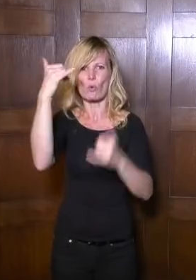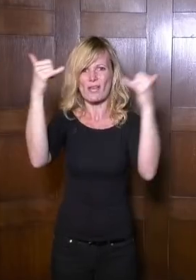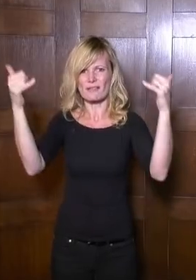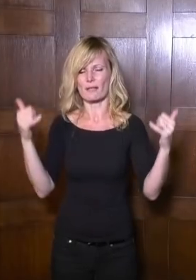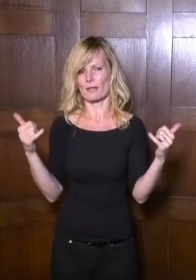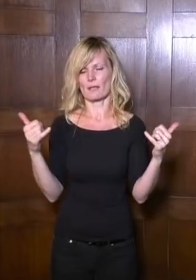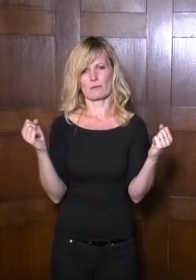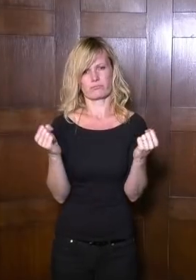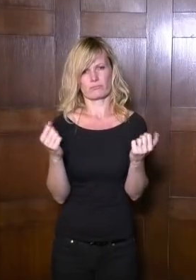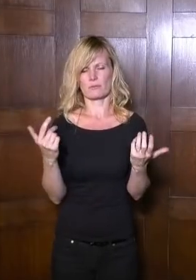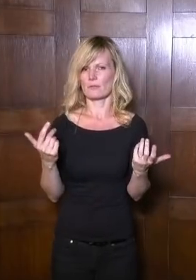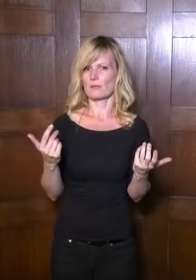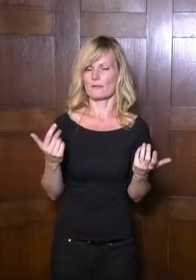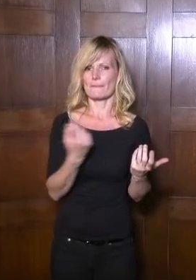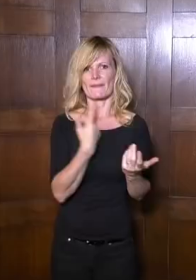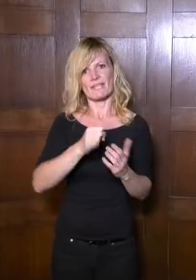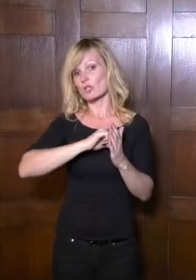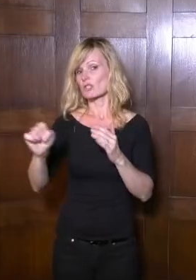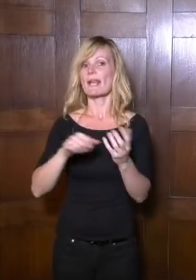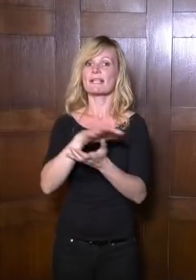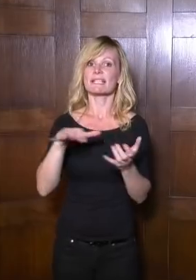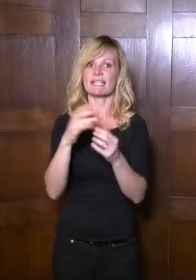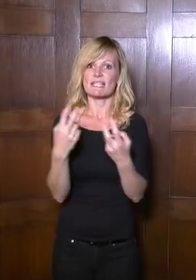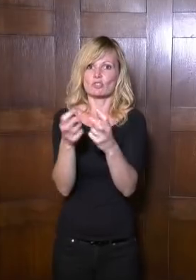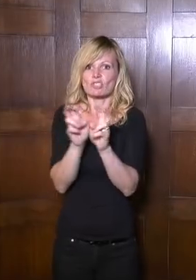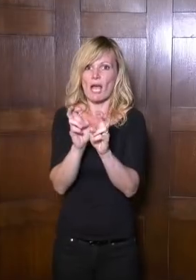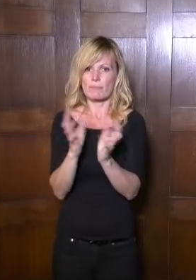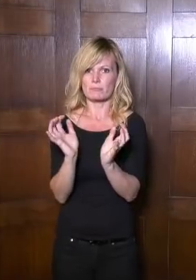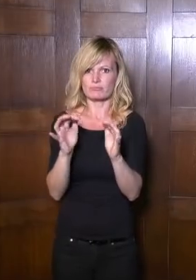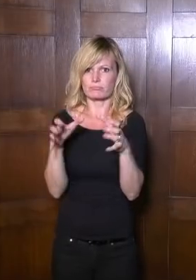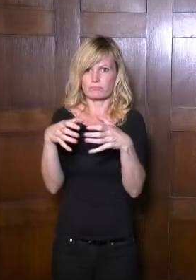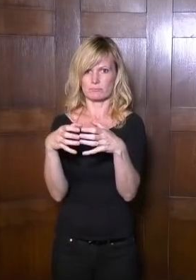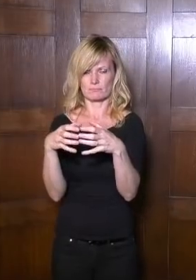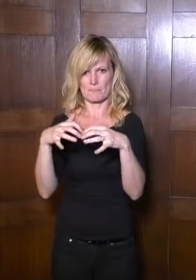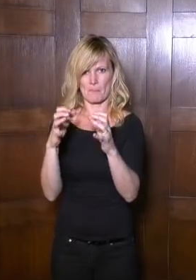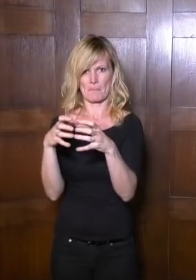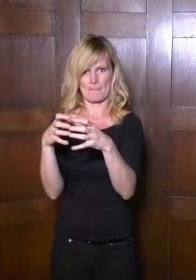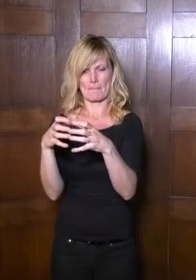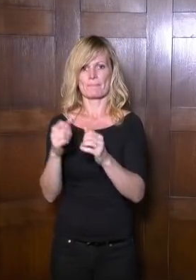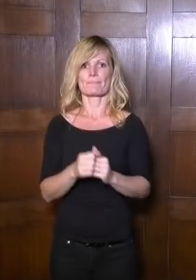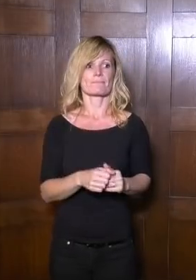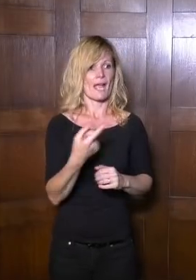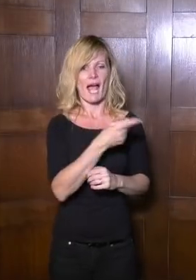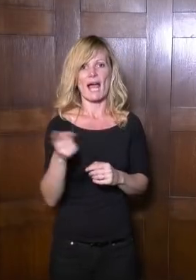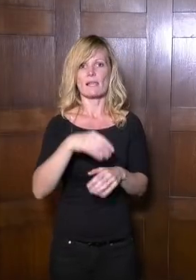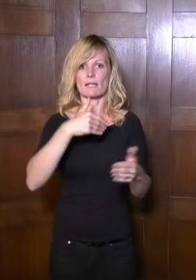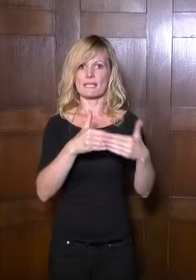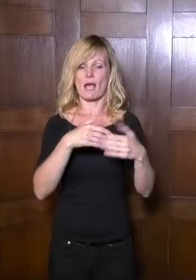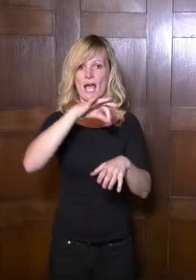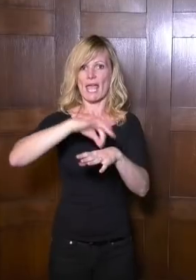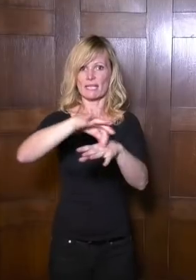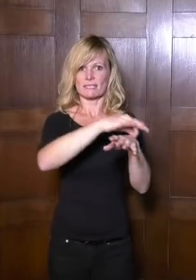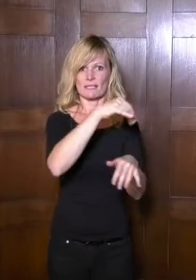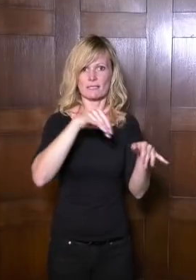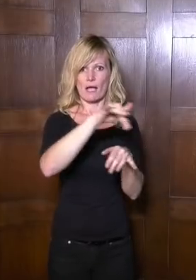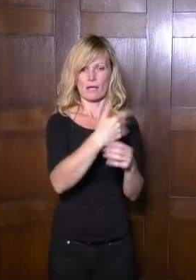haben relativ schnell einen Krisenstab zusammengestellt. Ich habe meine niedergelassenen Ärzte zusammengerufen in einer